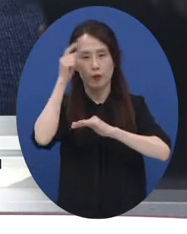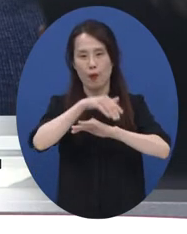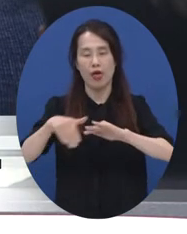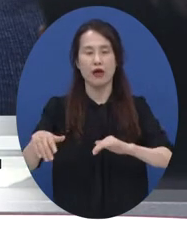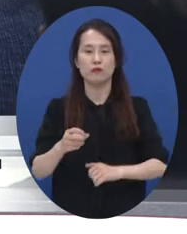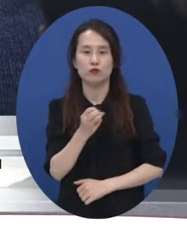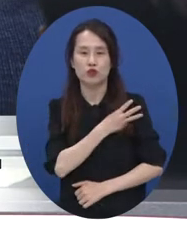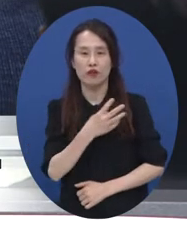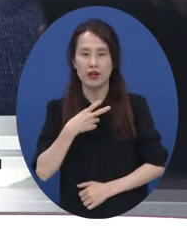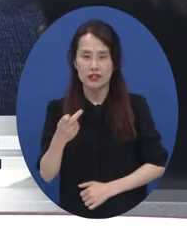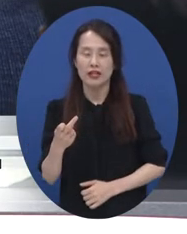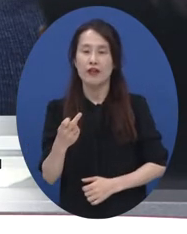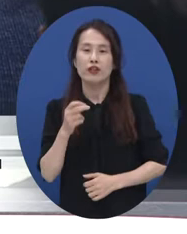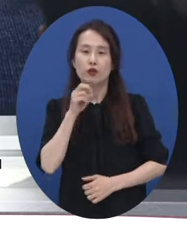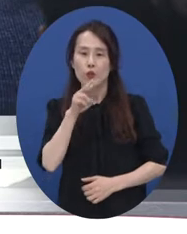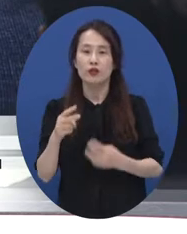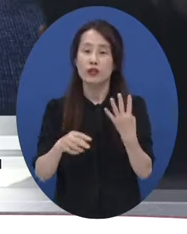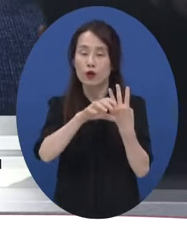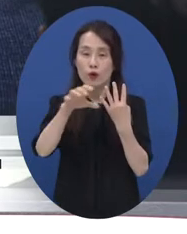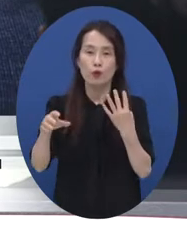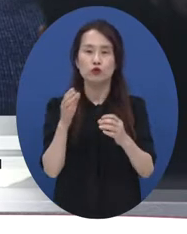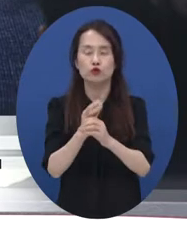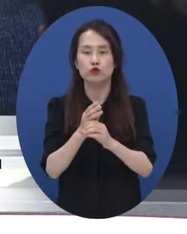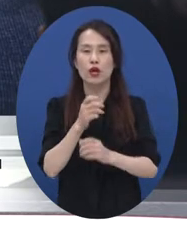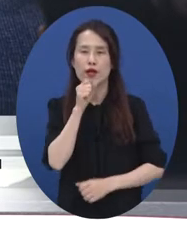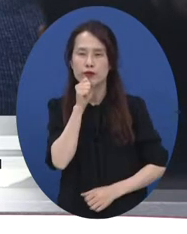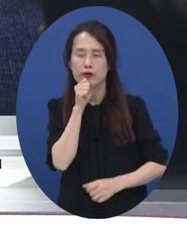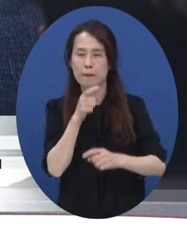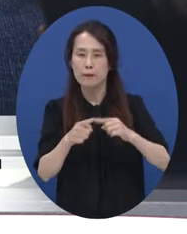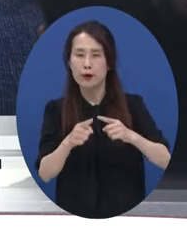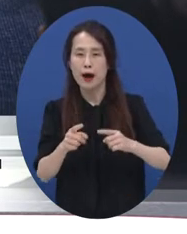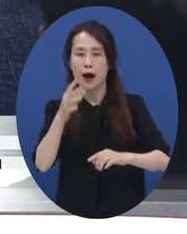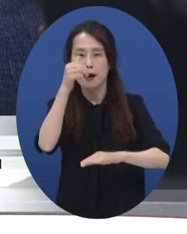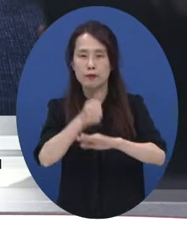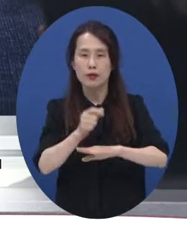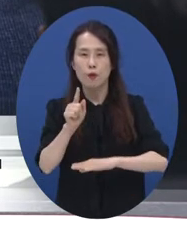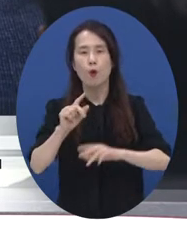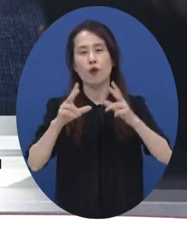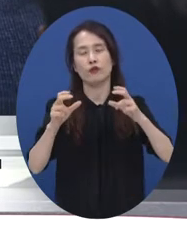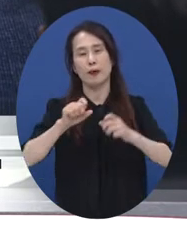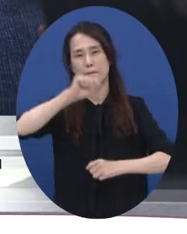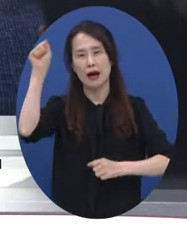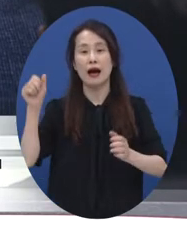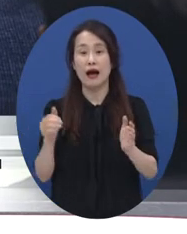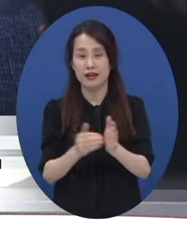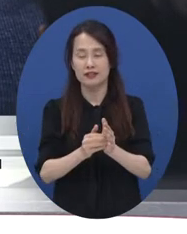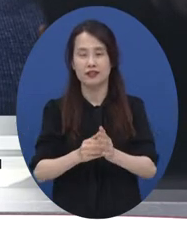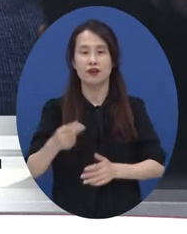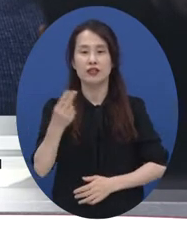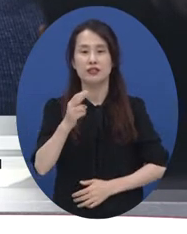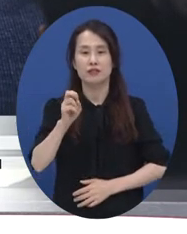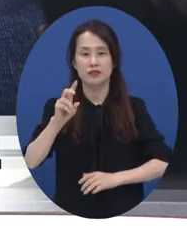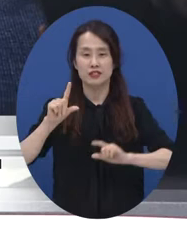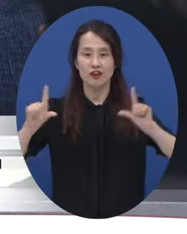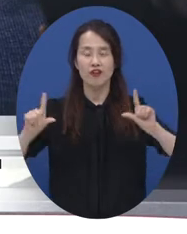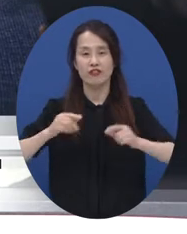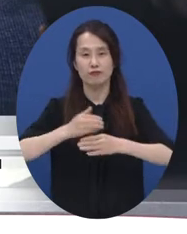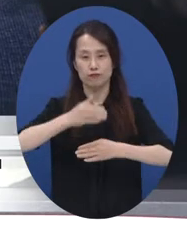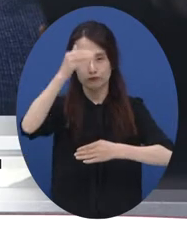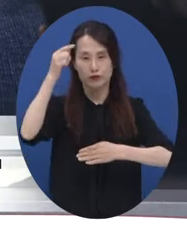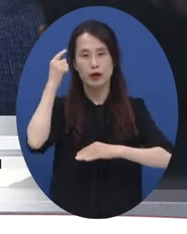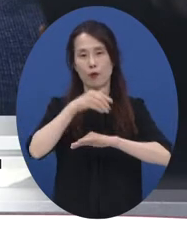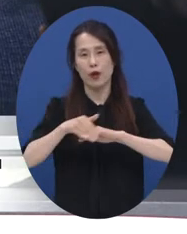4곳 중에 전문가 심사 점수가 가장 높았던 성남이 최종 결정된 건데요 올해 2012년 무렵이다